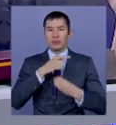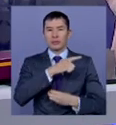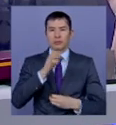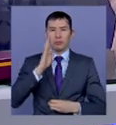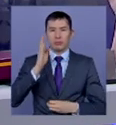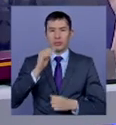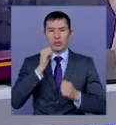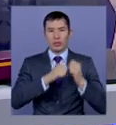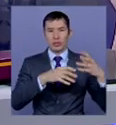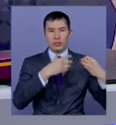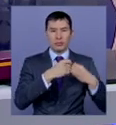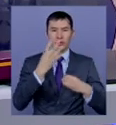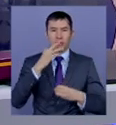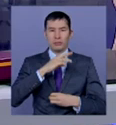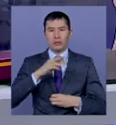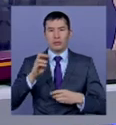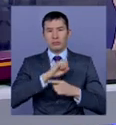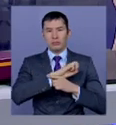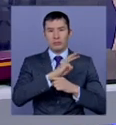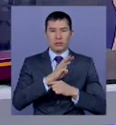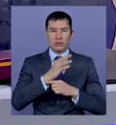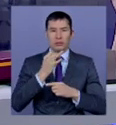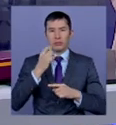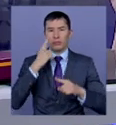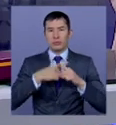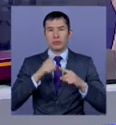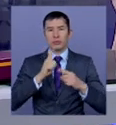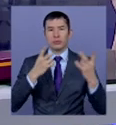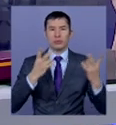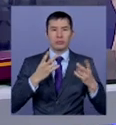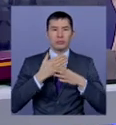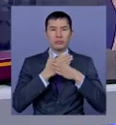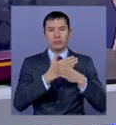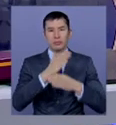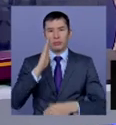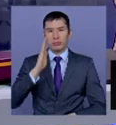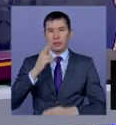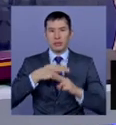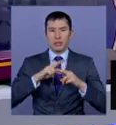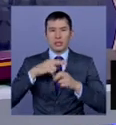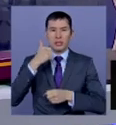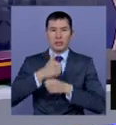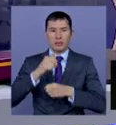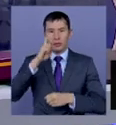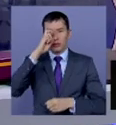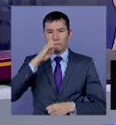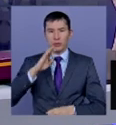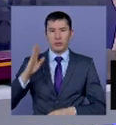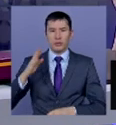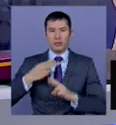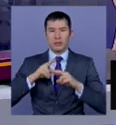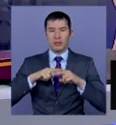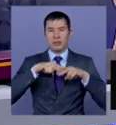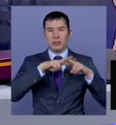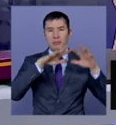зардап шеккендердің барлығына қажетті көмек беріледі. Мұны мемлекет басшысы Қасым-Жомарт Тоқаев Ақордада апатқа байланысты шұғыл өткізген